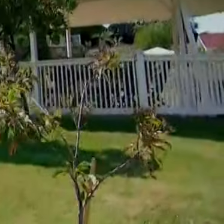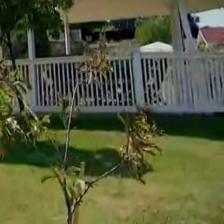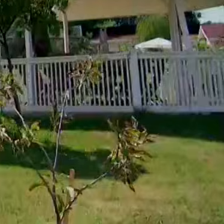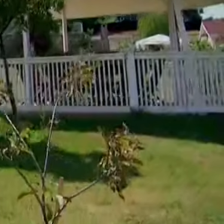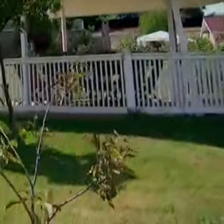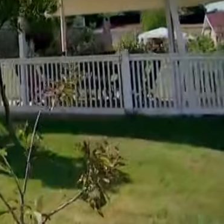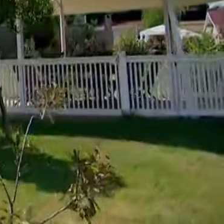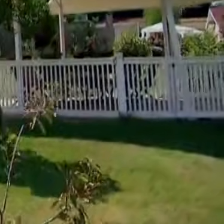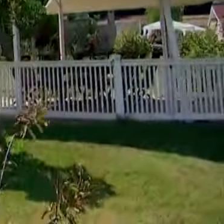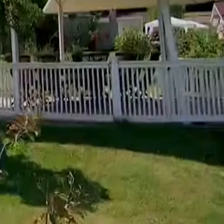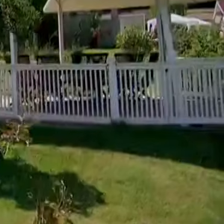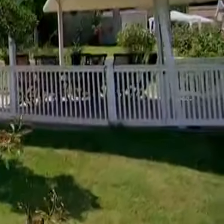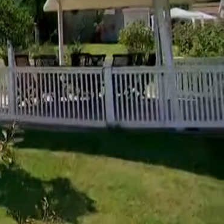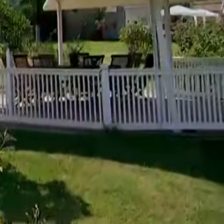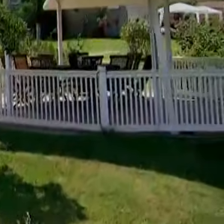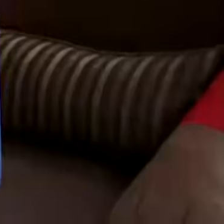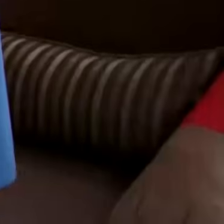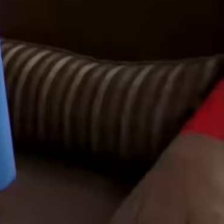Villanın yeşillikleri içindeki bahçesi.